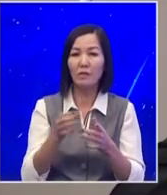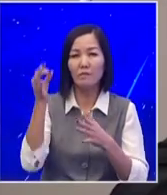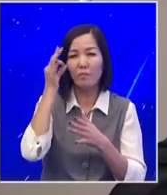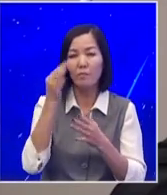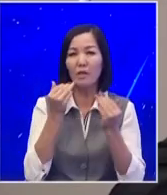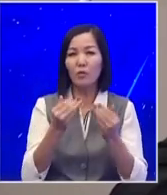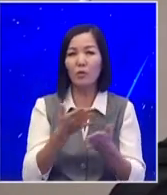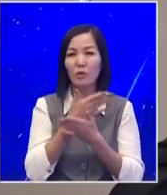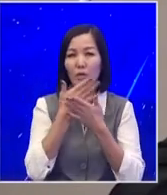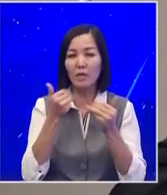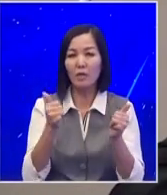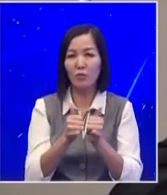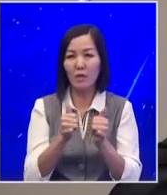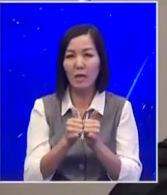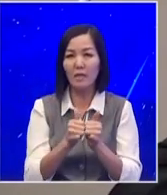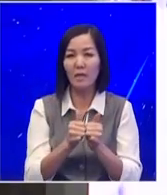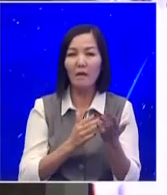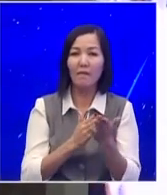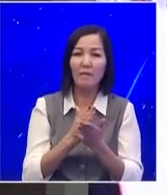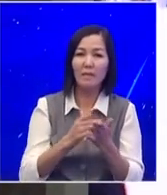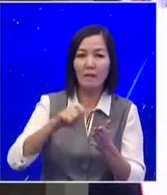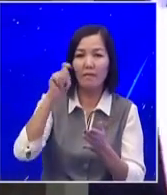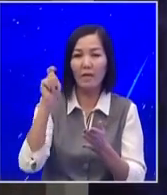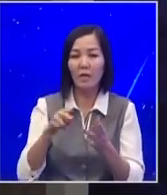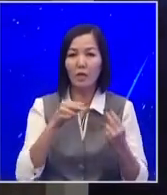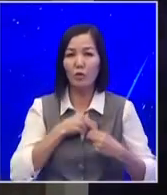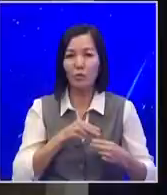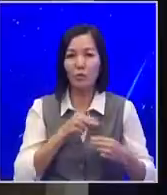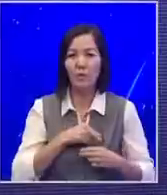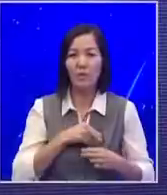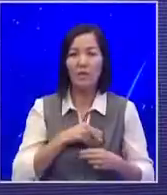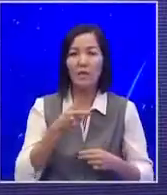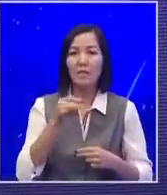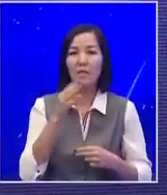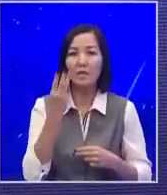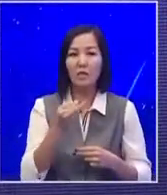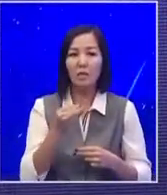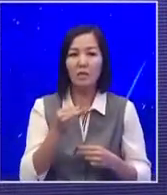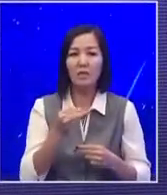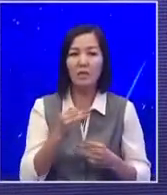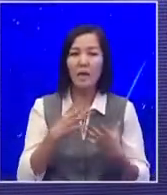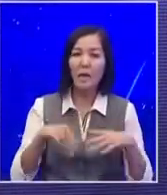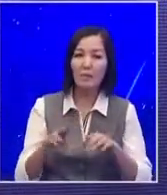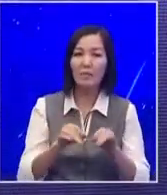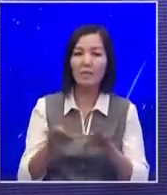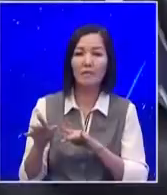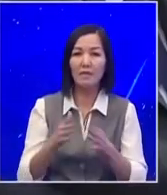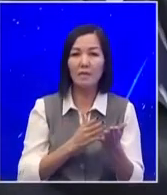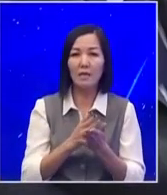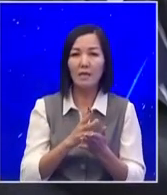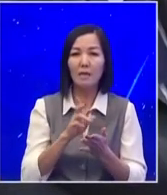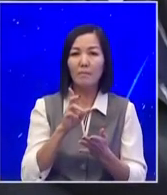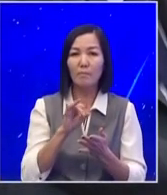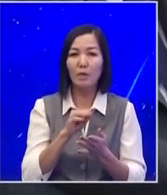кого сейчас нет рядом. Это ветеран войны и труда, поэт и писатель Леонид Гирш, видный государственный и общественный деятель Бижамал